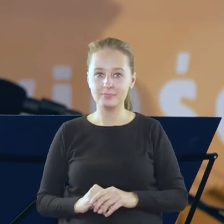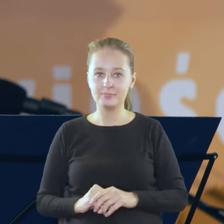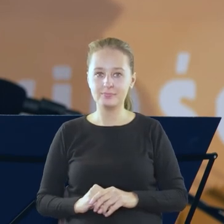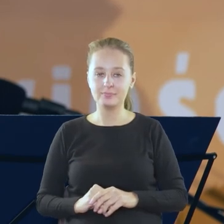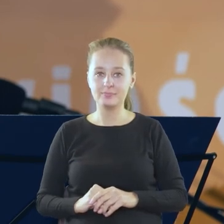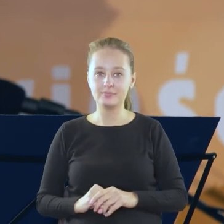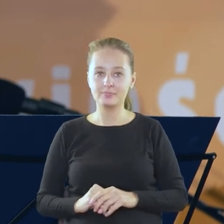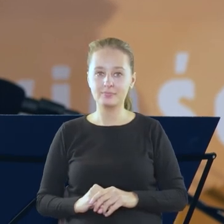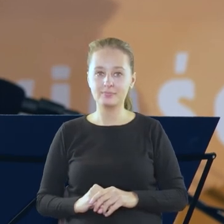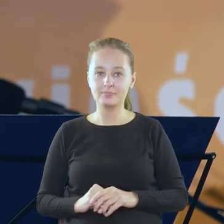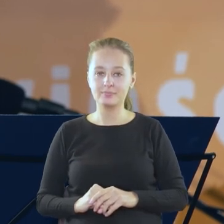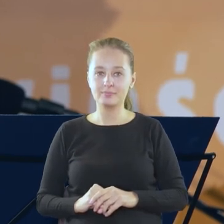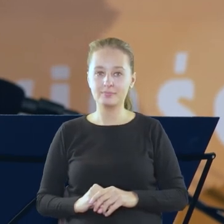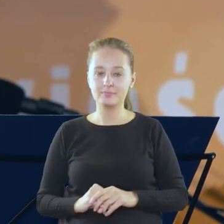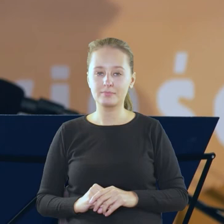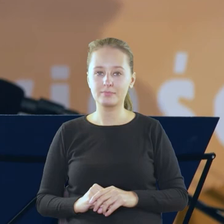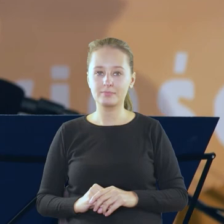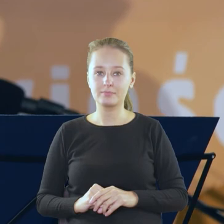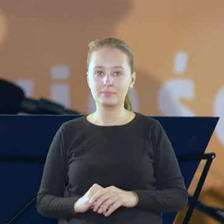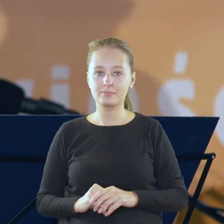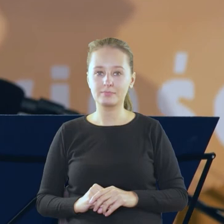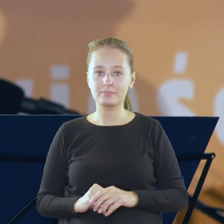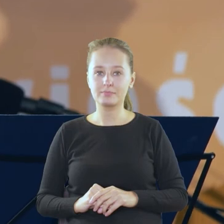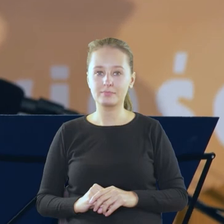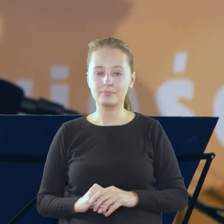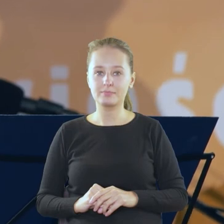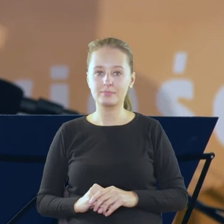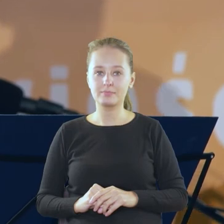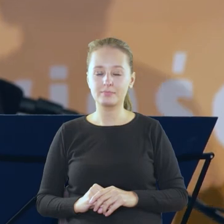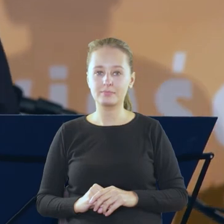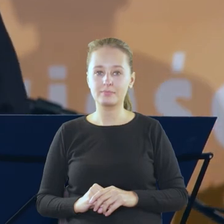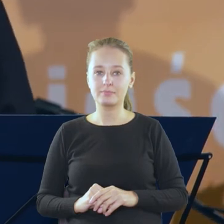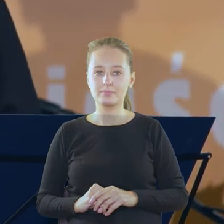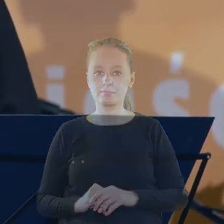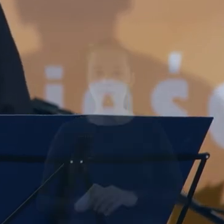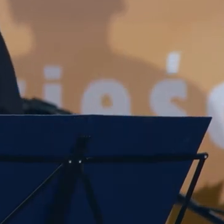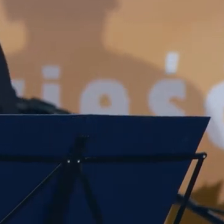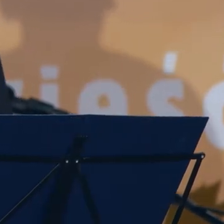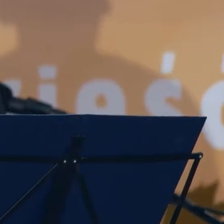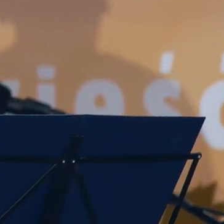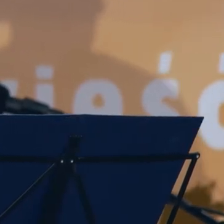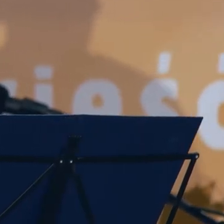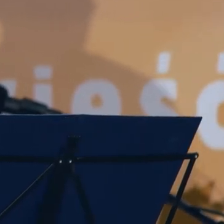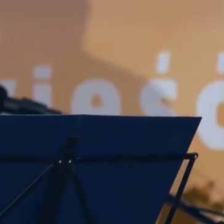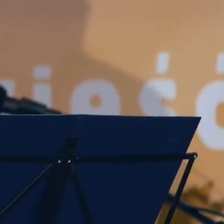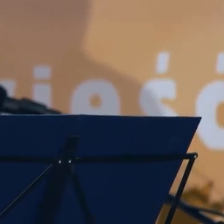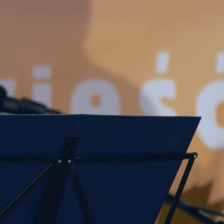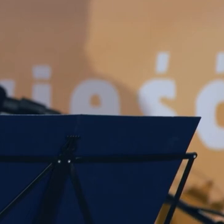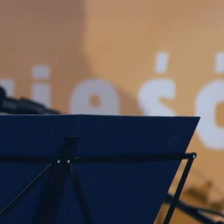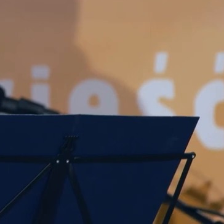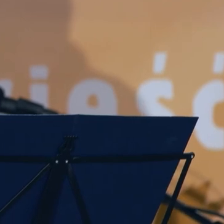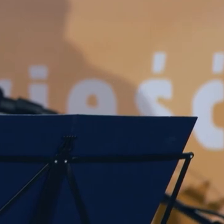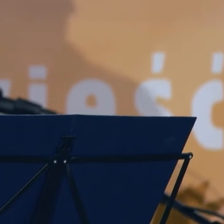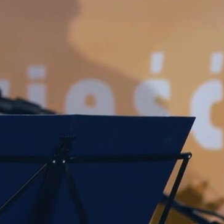wezmę sobie czarnobrewę do mego futoru będą szlipy nam szumiały każdego wieczoru i